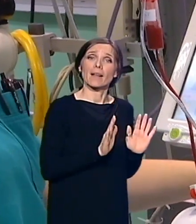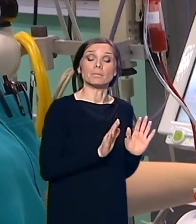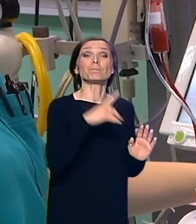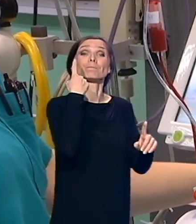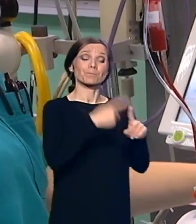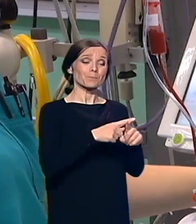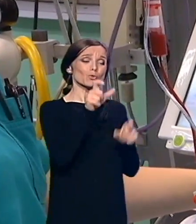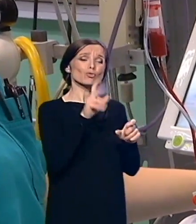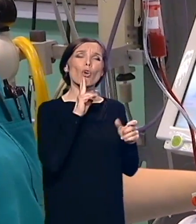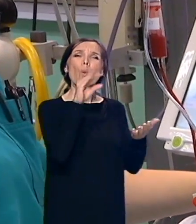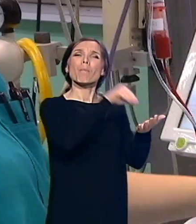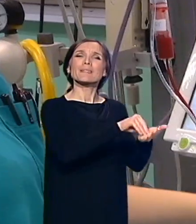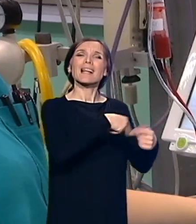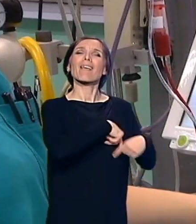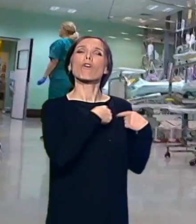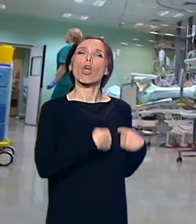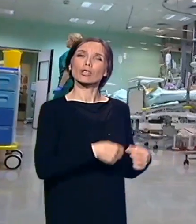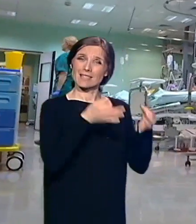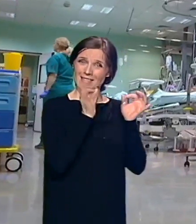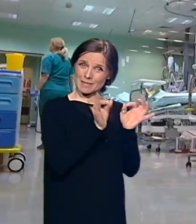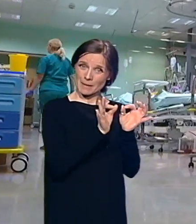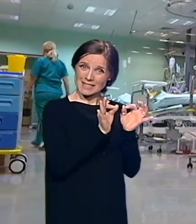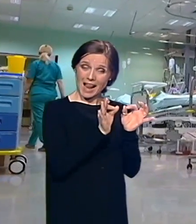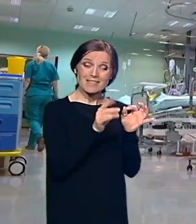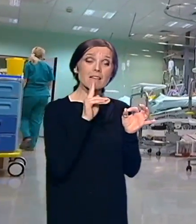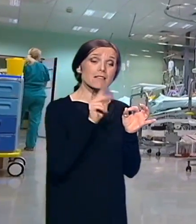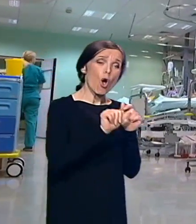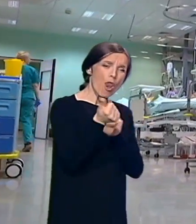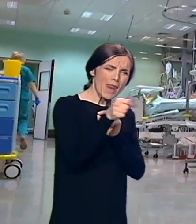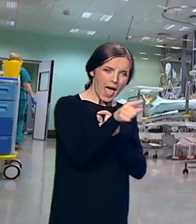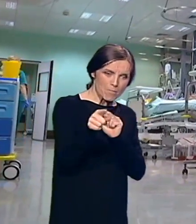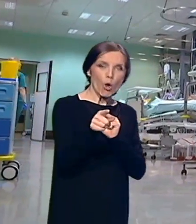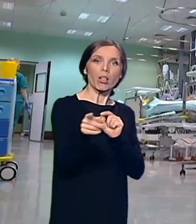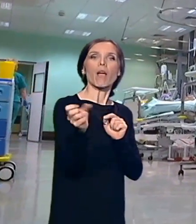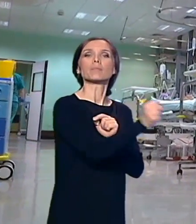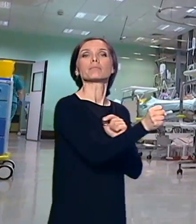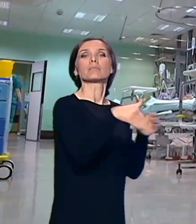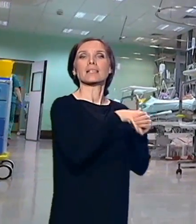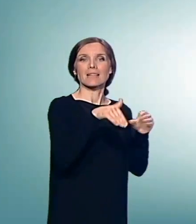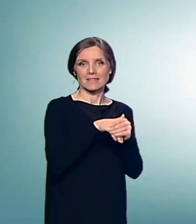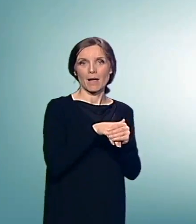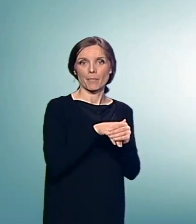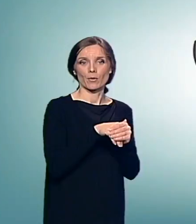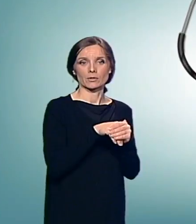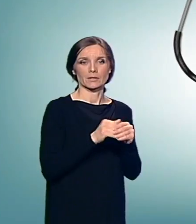volonterske specijalizacije, a koje se odobravaju samo za deficitarne grane medicine.